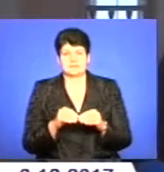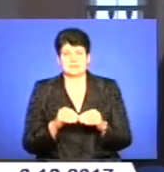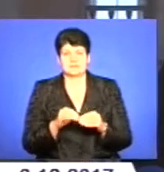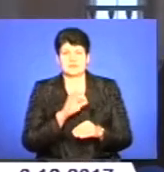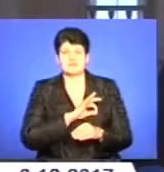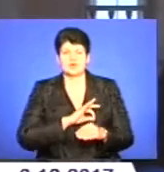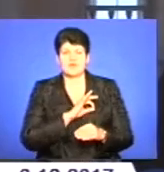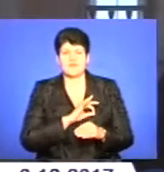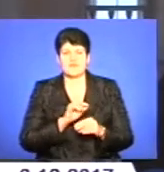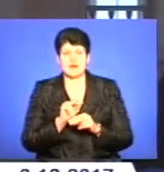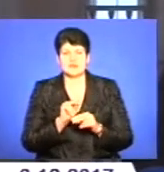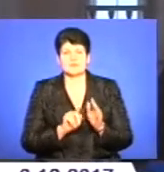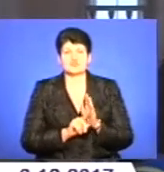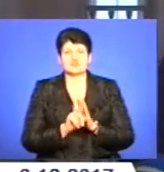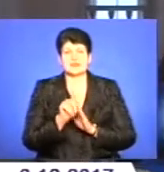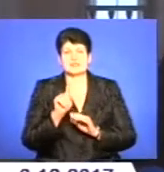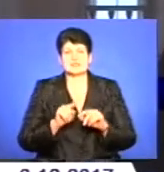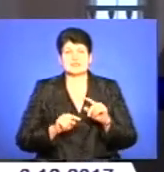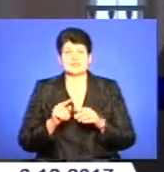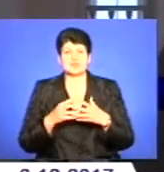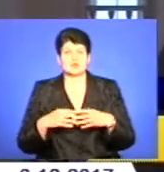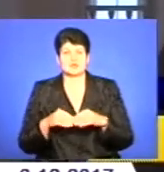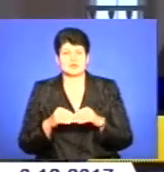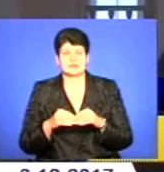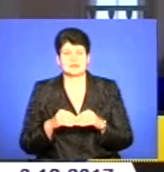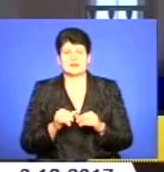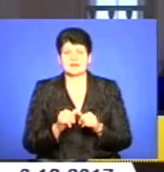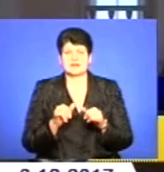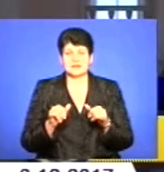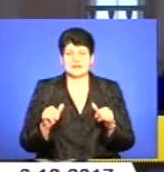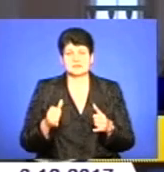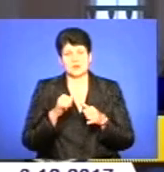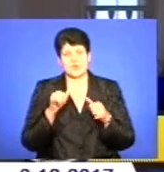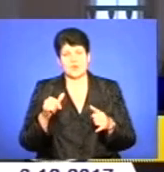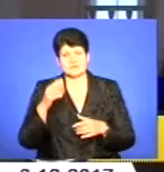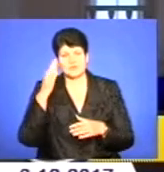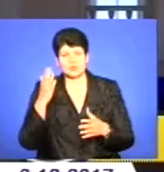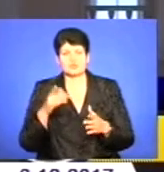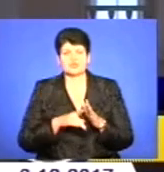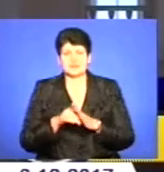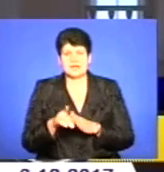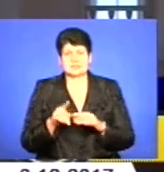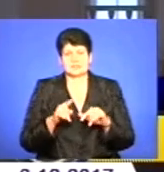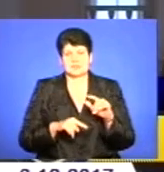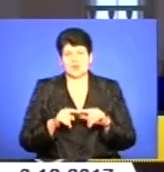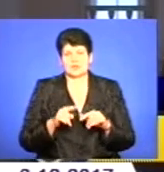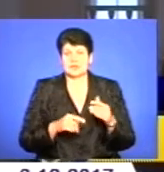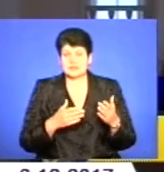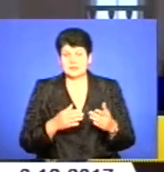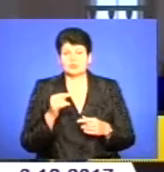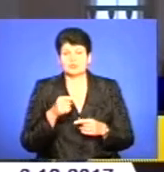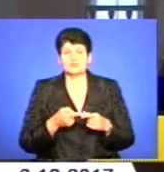Виховання починається з родини. Ріст, розвиток дитини починається з родини. Тому, власне, ми